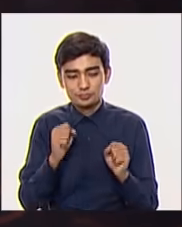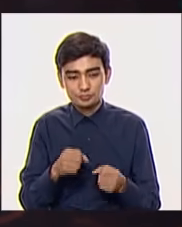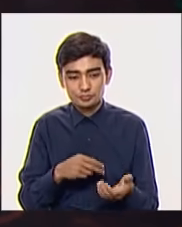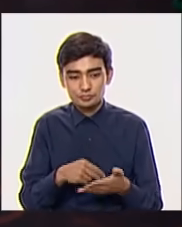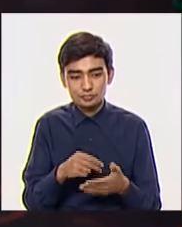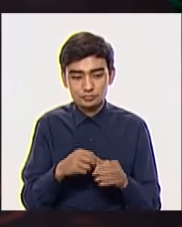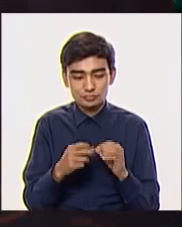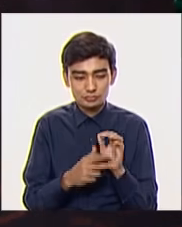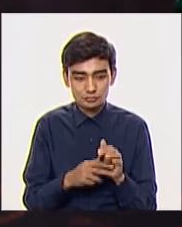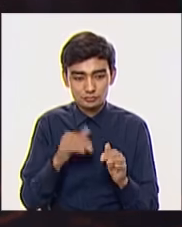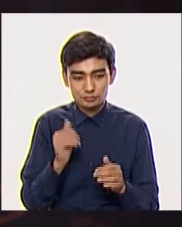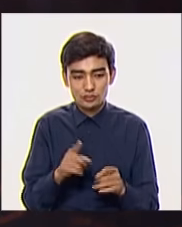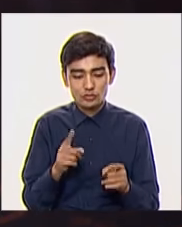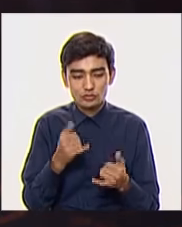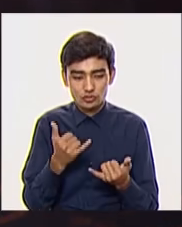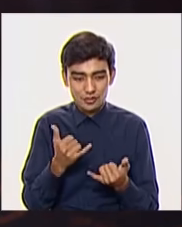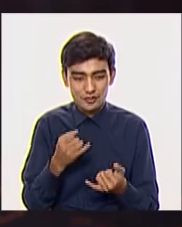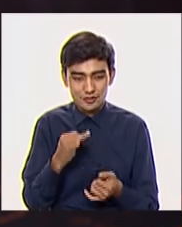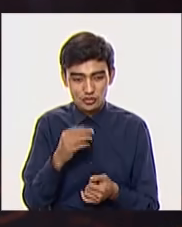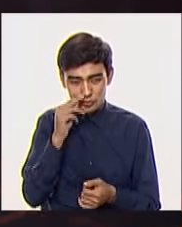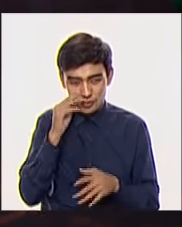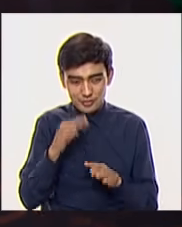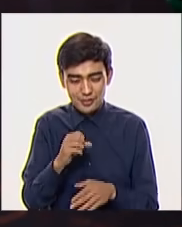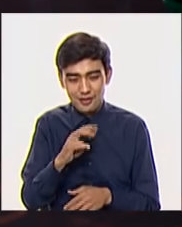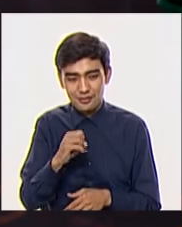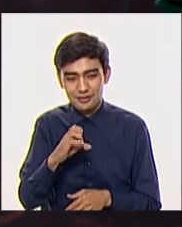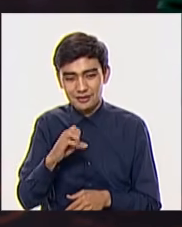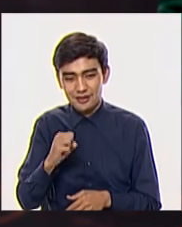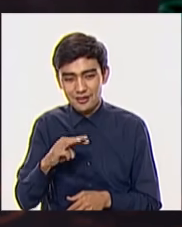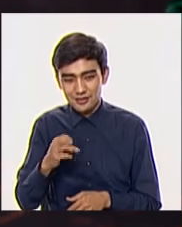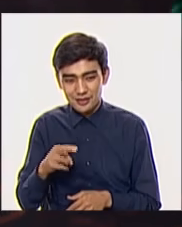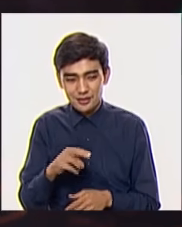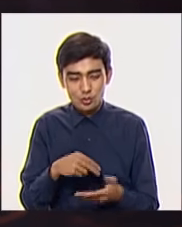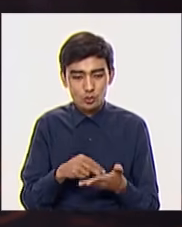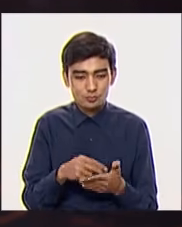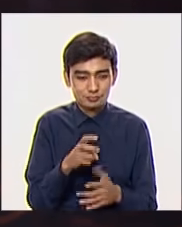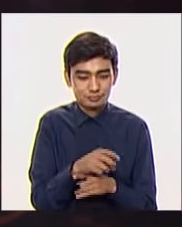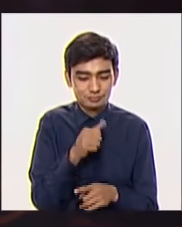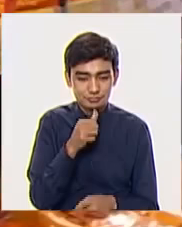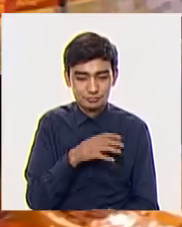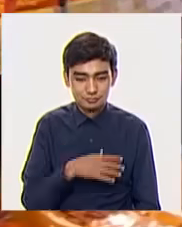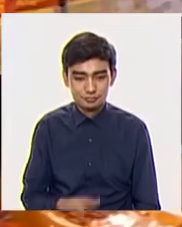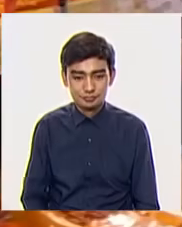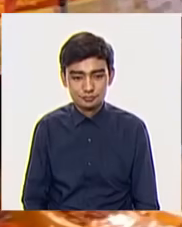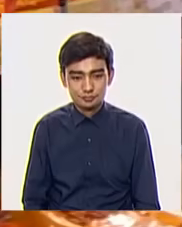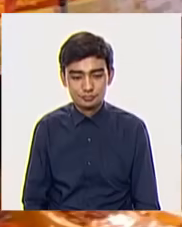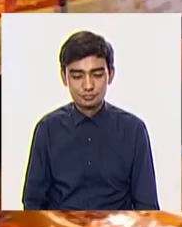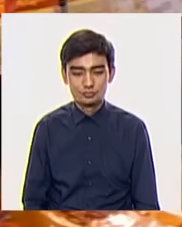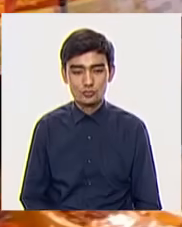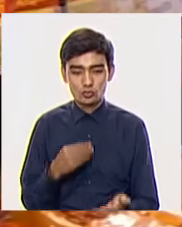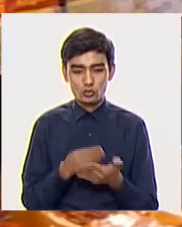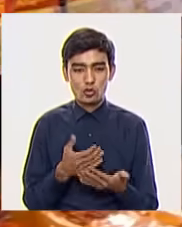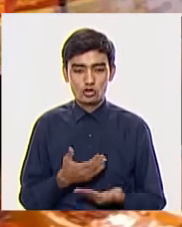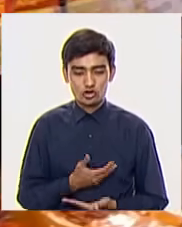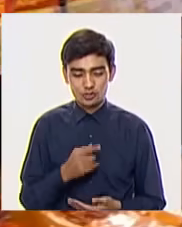приобрести на эти деньги сейчас? Наш корреспондент в Шымкенте Анастасия Новикова сходила за покупками. Дорого жить,